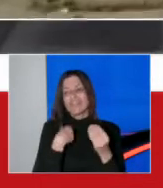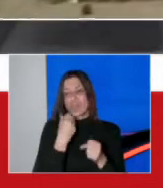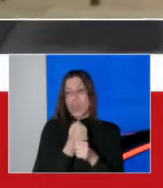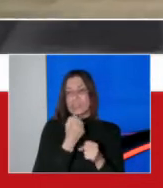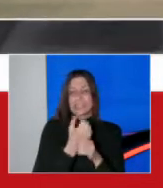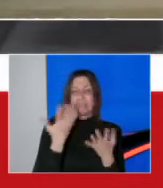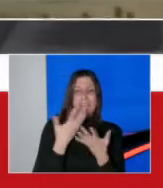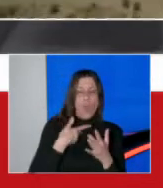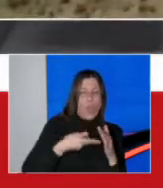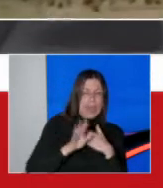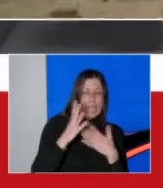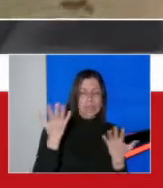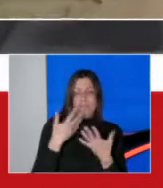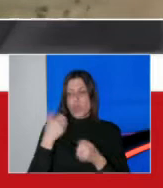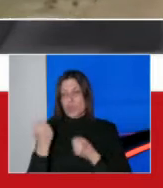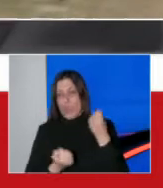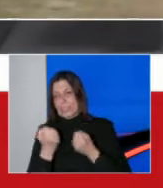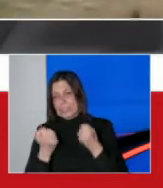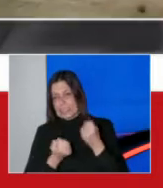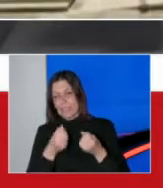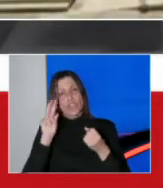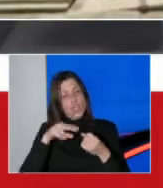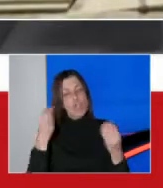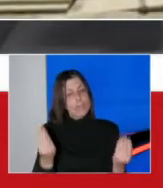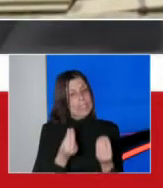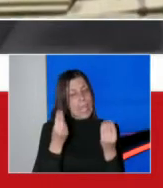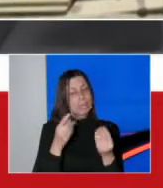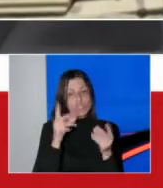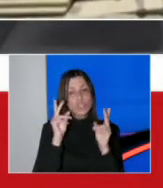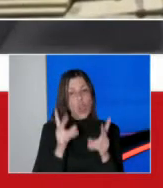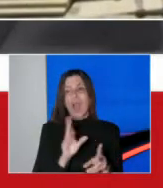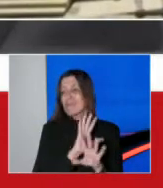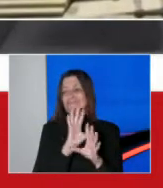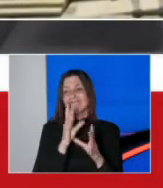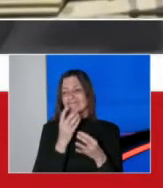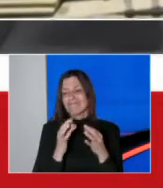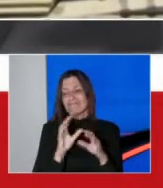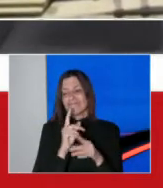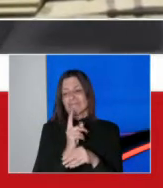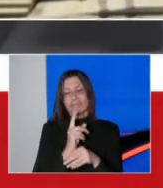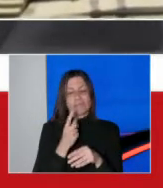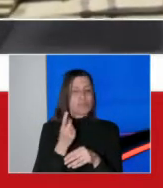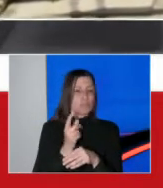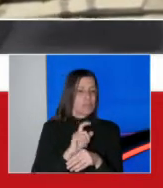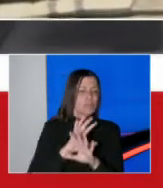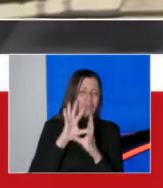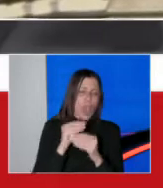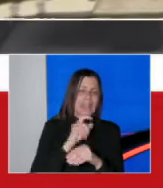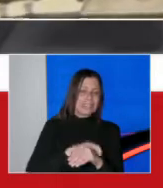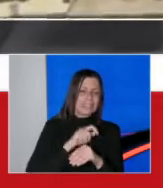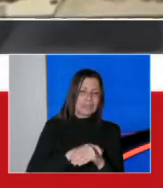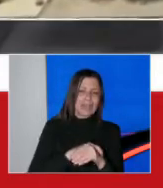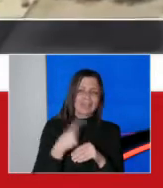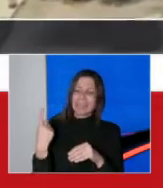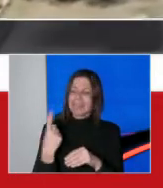ולאן וכמה. ובעצם יש לה עוד אמצעים שיכולה בכל זמן נתון לבנות פרופיל על כל אזרח ואזרח, גם על